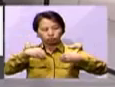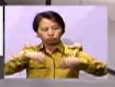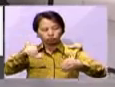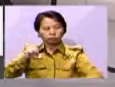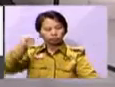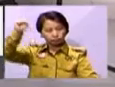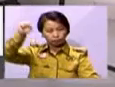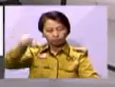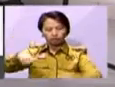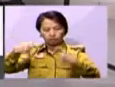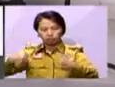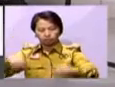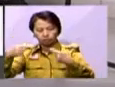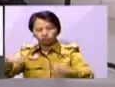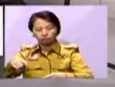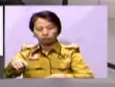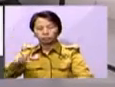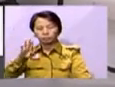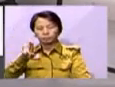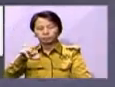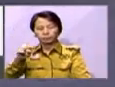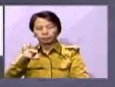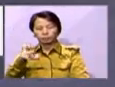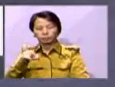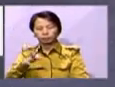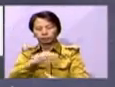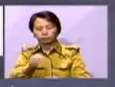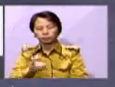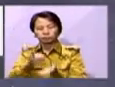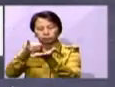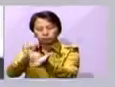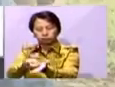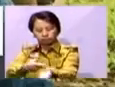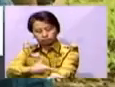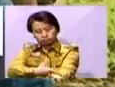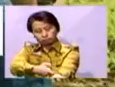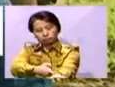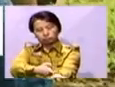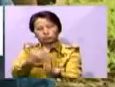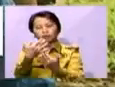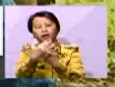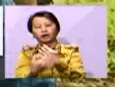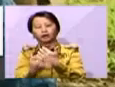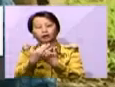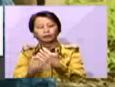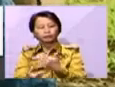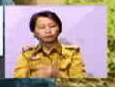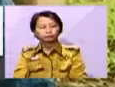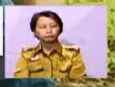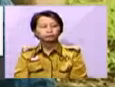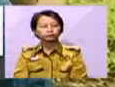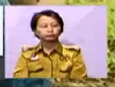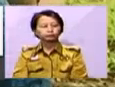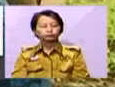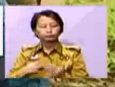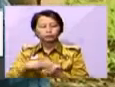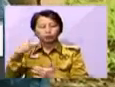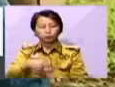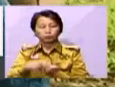Merdeka, Pertandingan Basking Merdeka dan Derma Darah. Program ni kita dapat